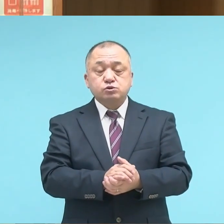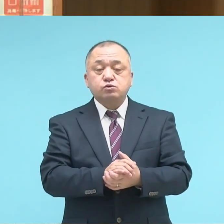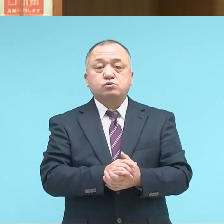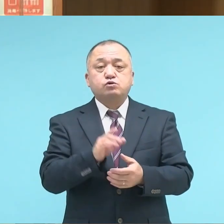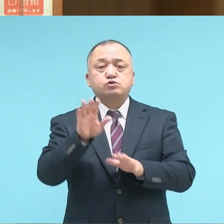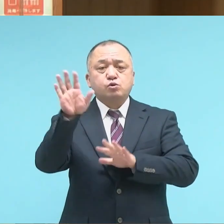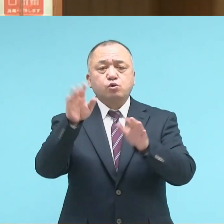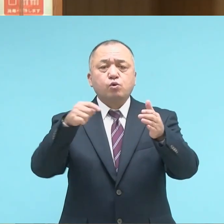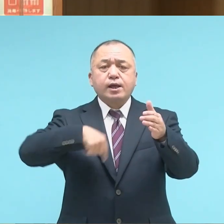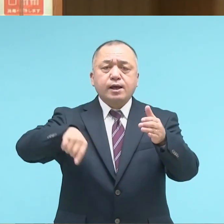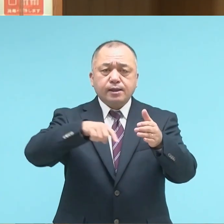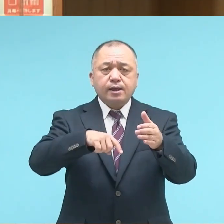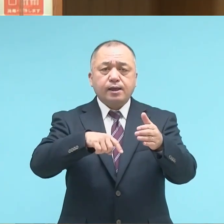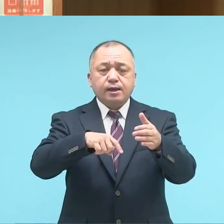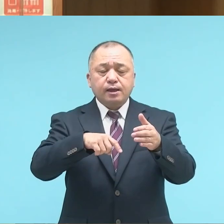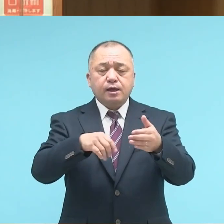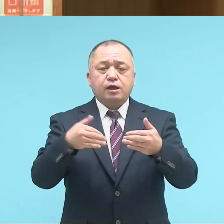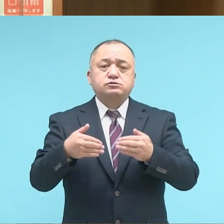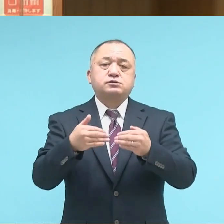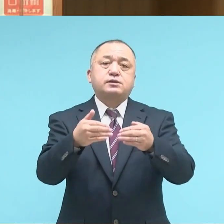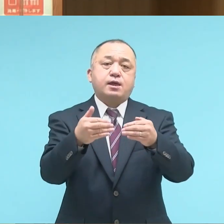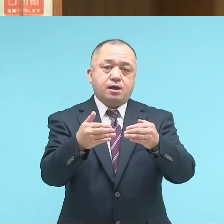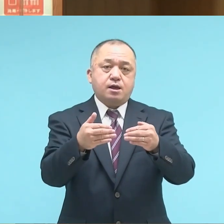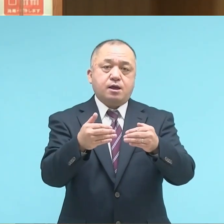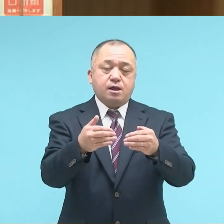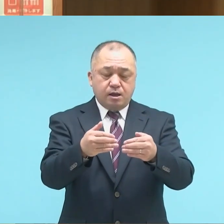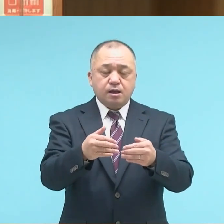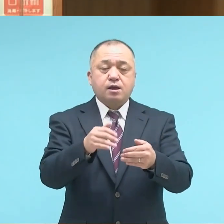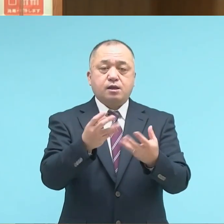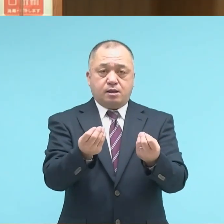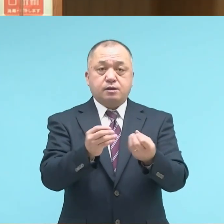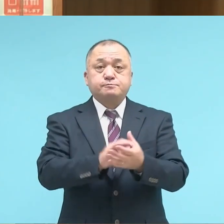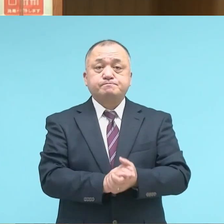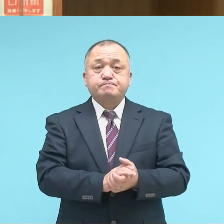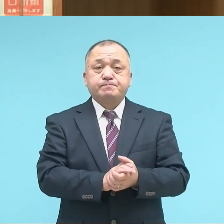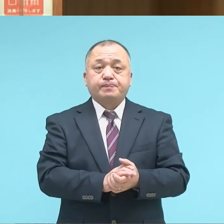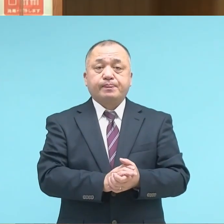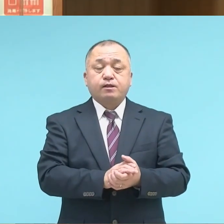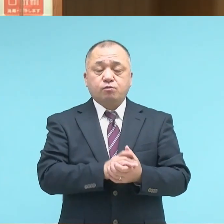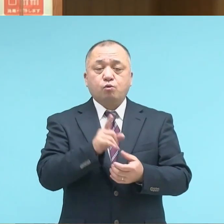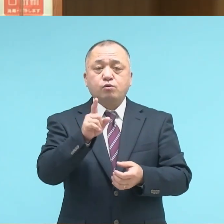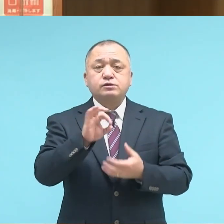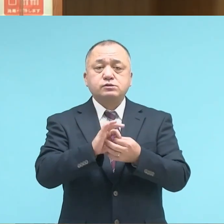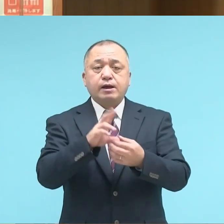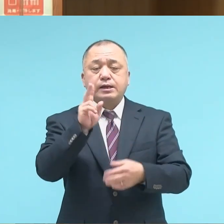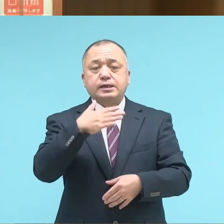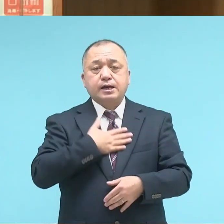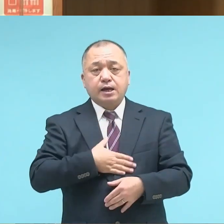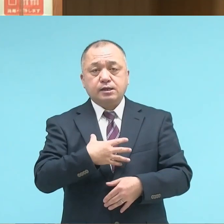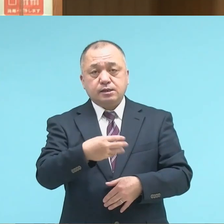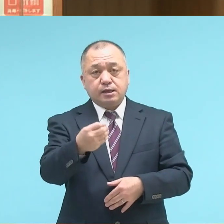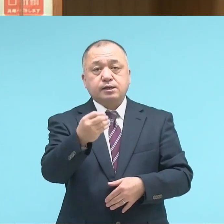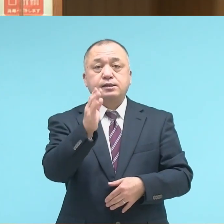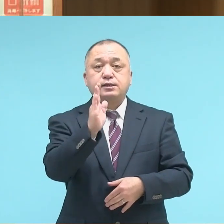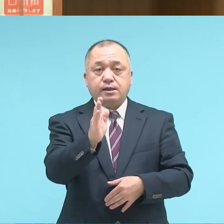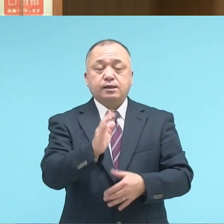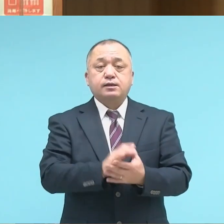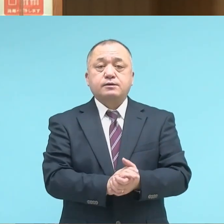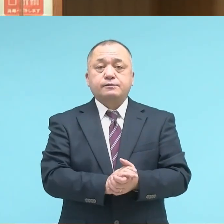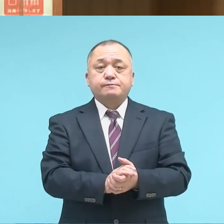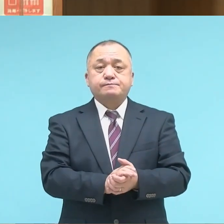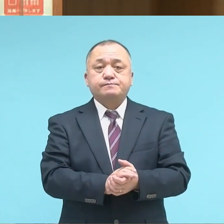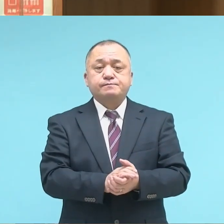については、これは事実としてありますので、この点についてご理解いただければありがたいなというふうに思っています。本当に多く の方